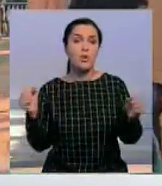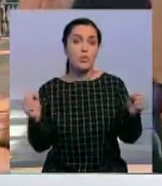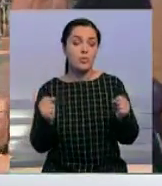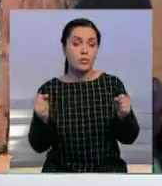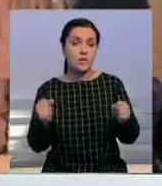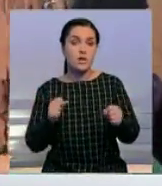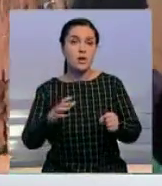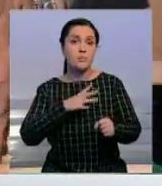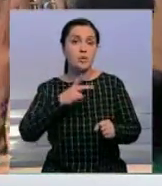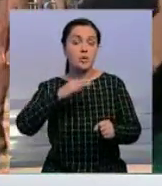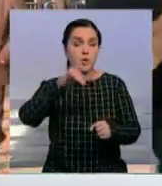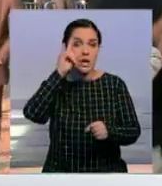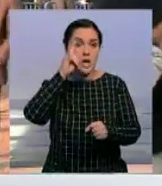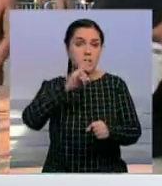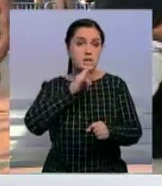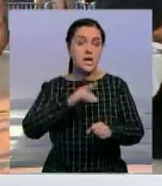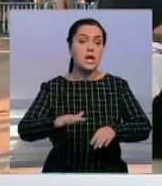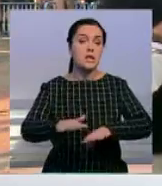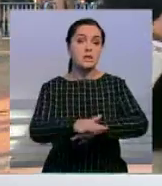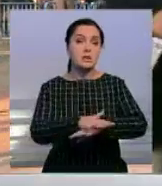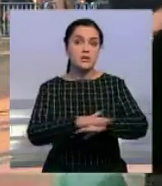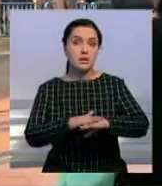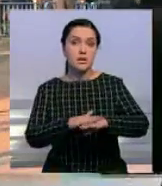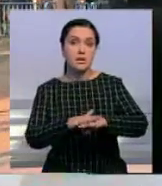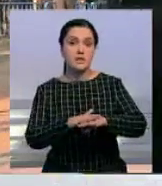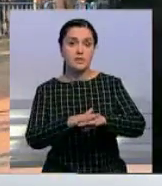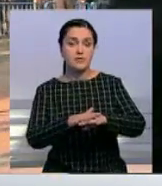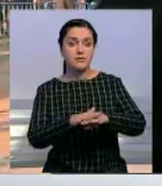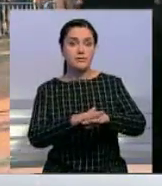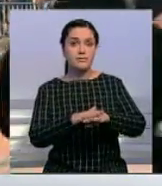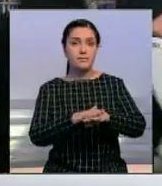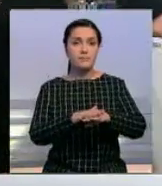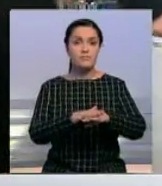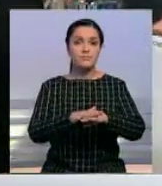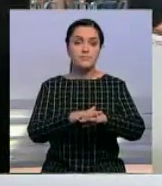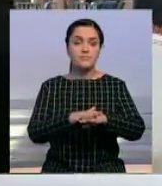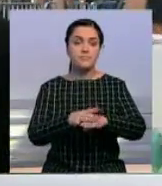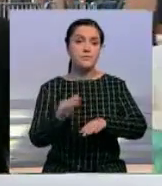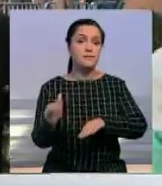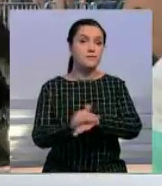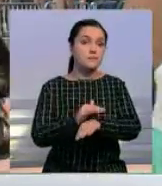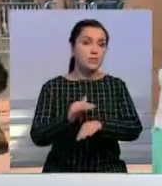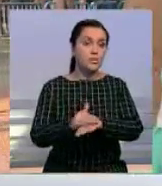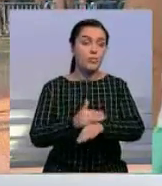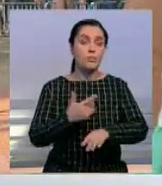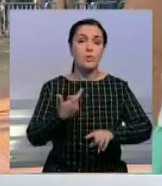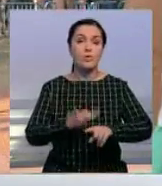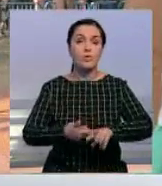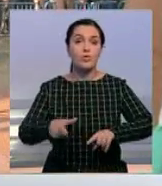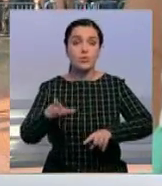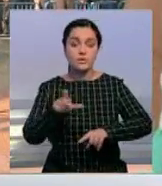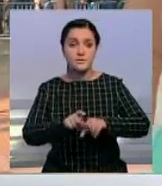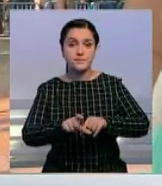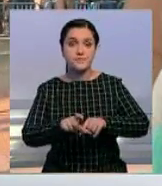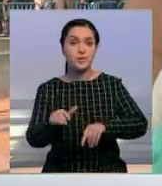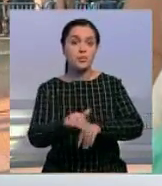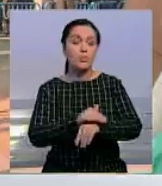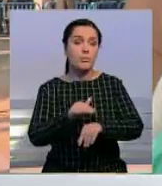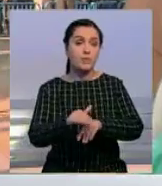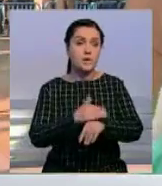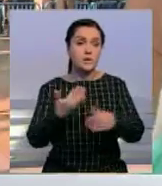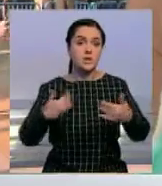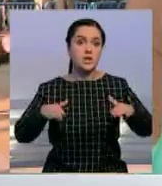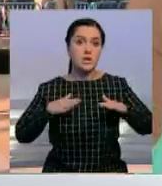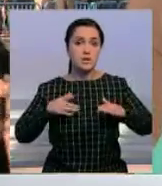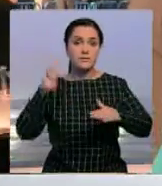Но казахский народ, я хочу отметить то, что это добрые, очень доброжелательные люди.